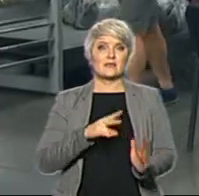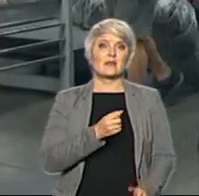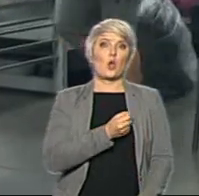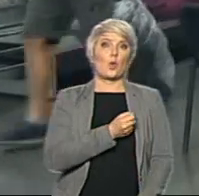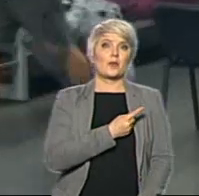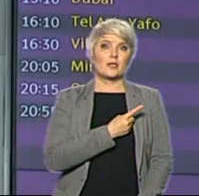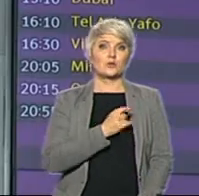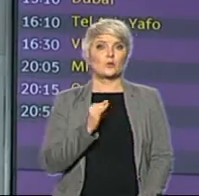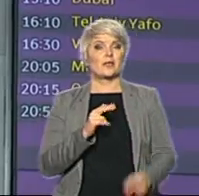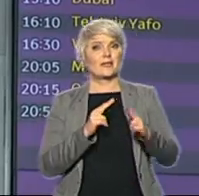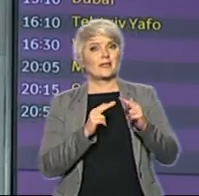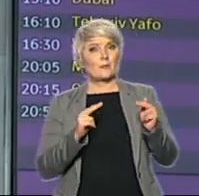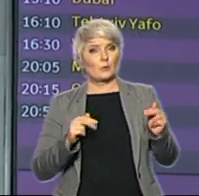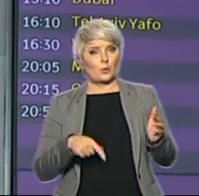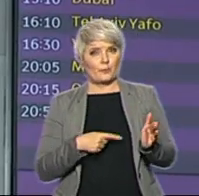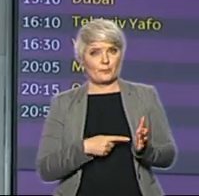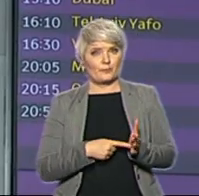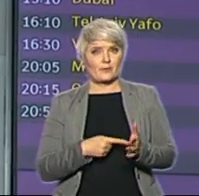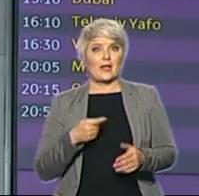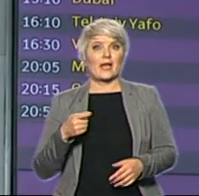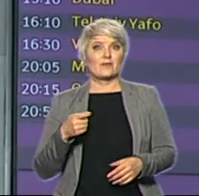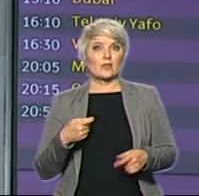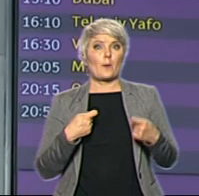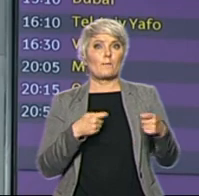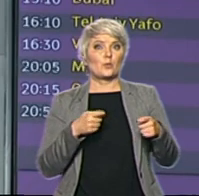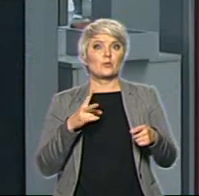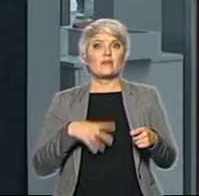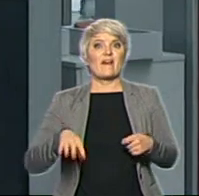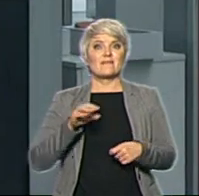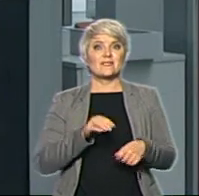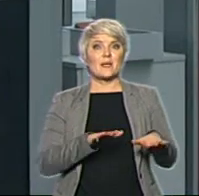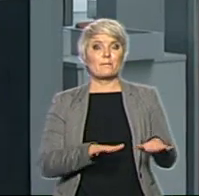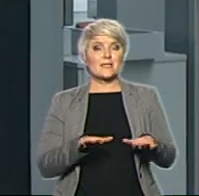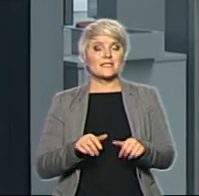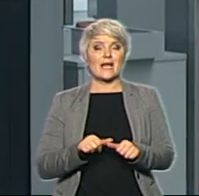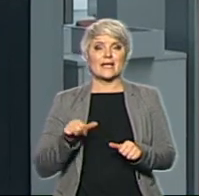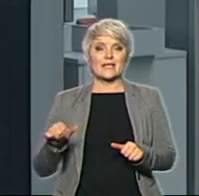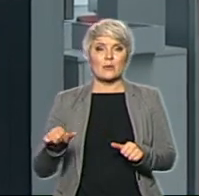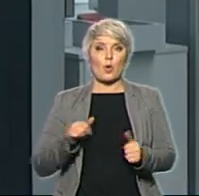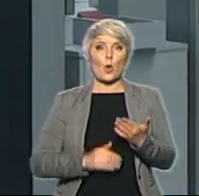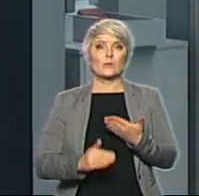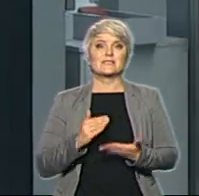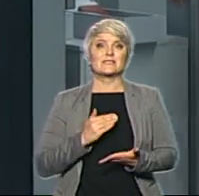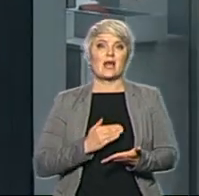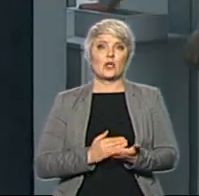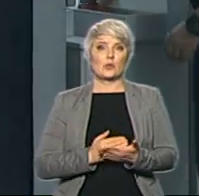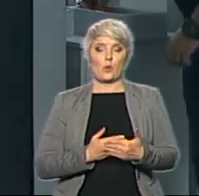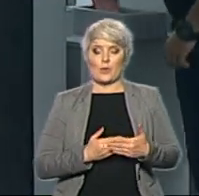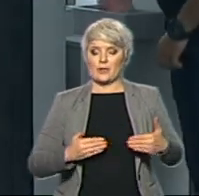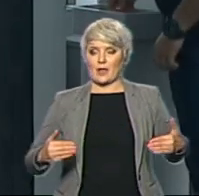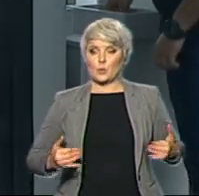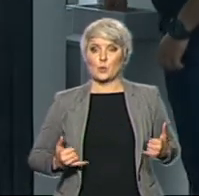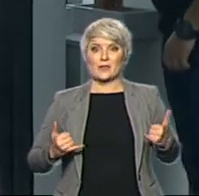Дніпро. Квитки продаються на всі місця, крім останнього ряду. Туди саджатимуть пасажира, котрому під час польоту може стати